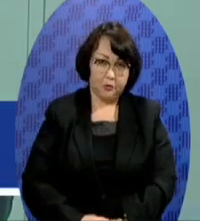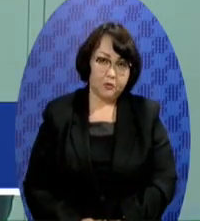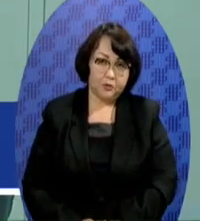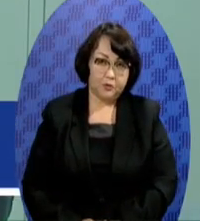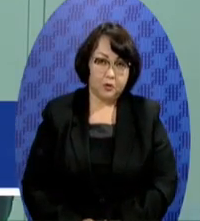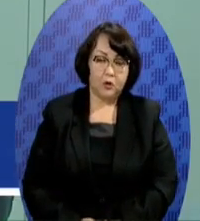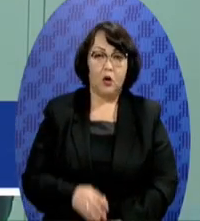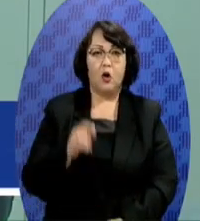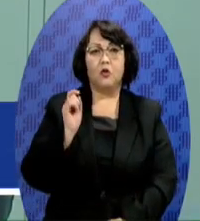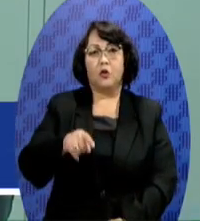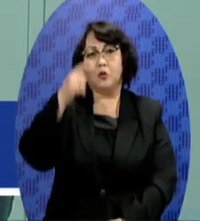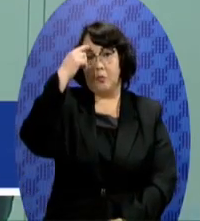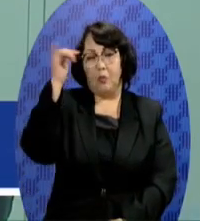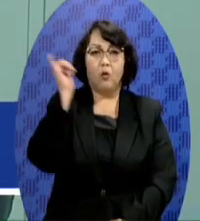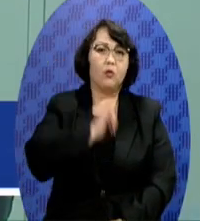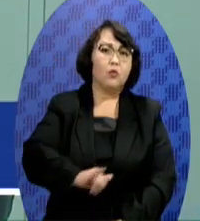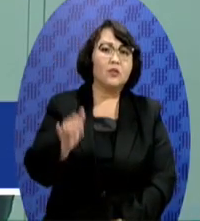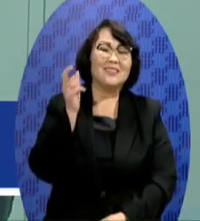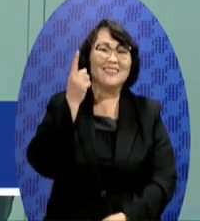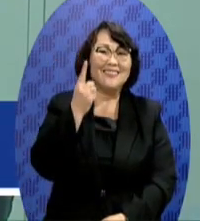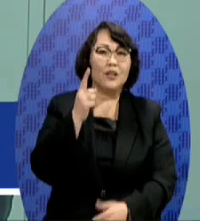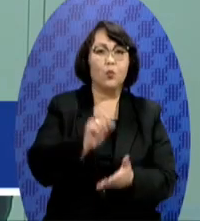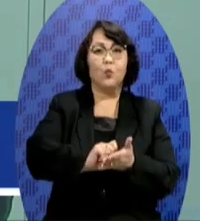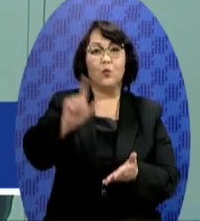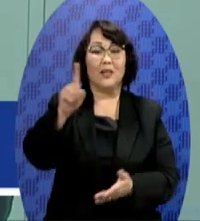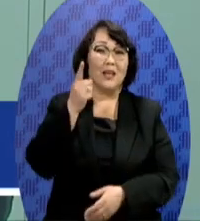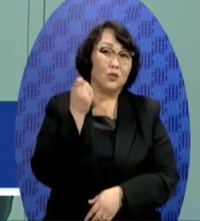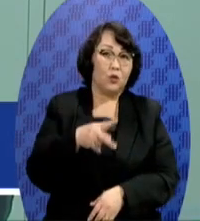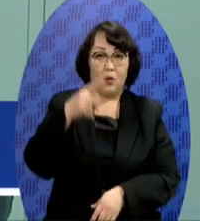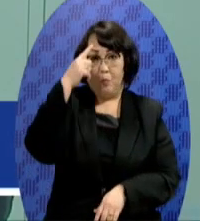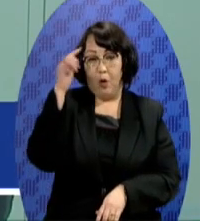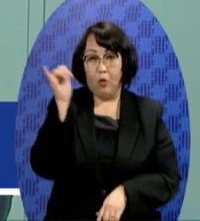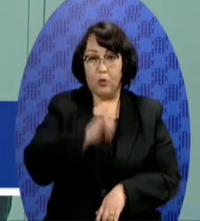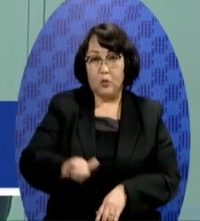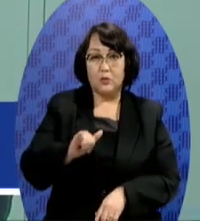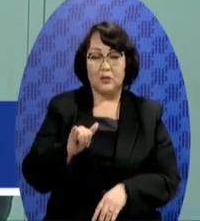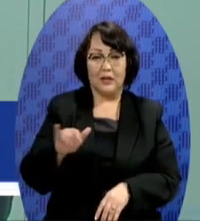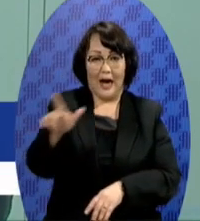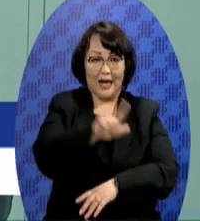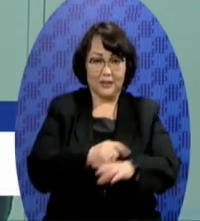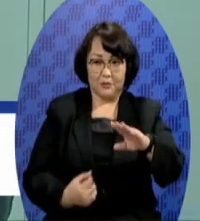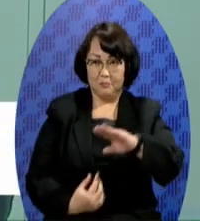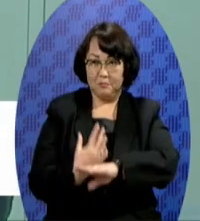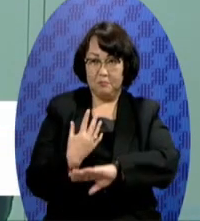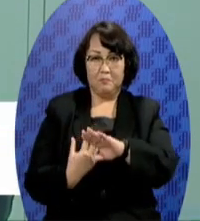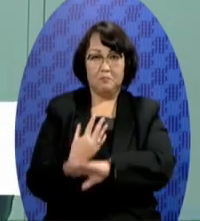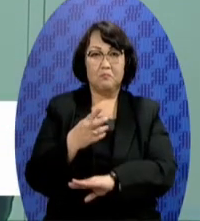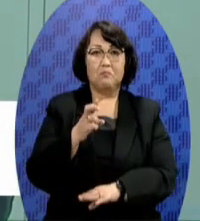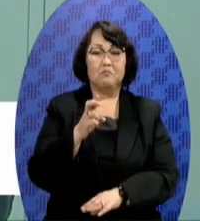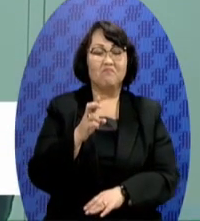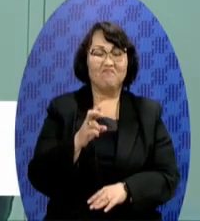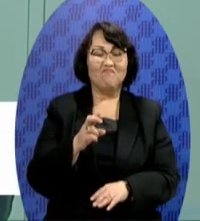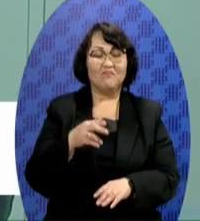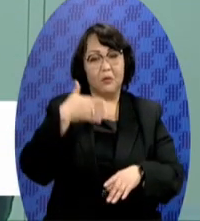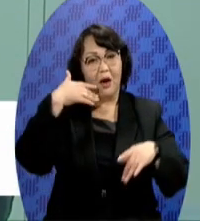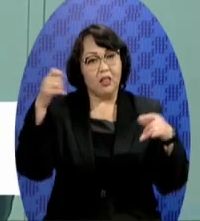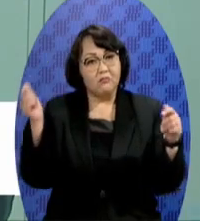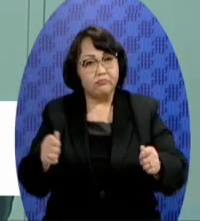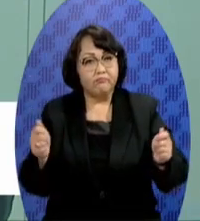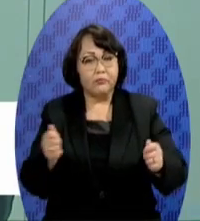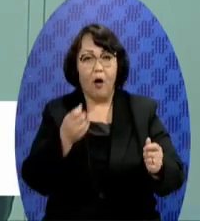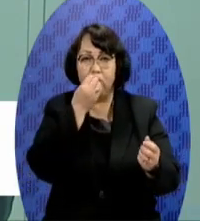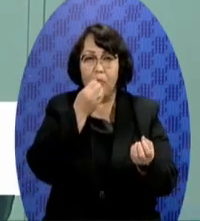Өнөөдрийн Монголын чинь нэг их үнэт зүйл бол манай бэлчээрийн мал аж ахуй байхгүй юу? Яагаад гэж? Яагаад гэвэл өнөөдөр дэлхий